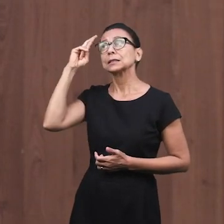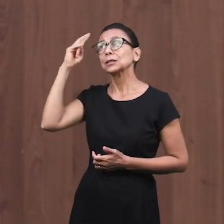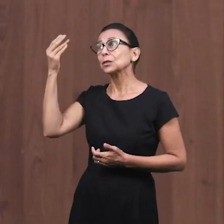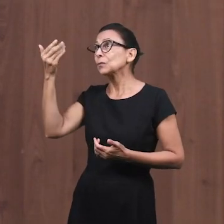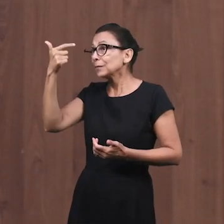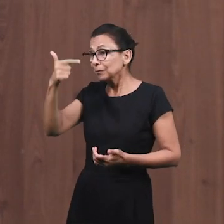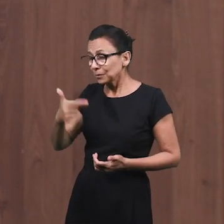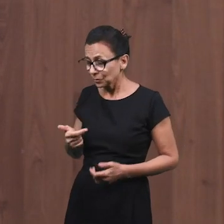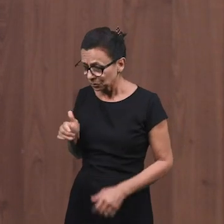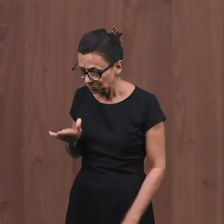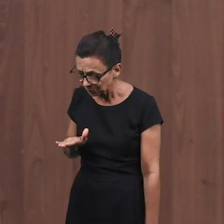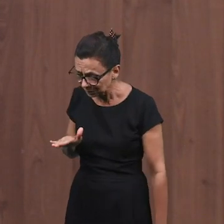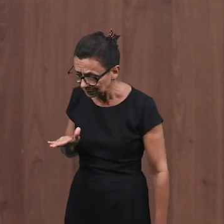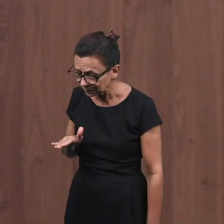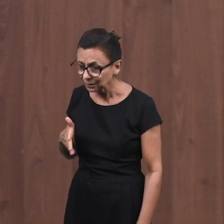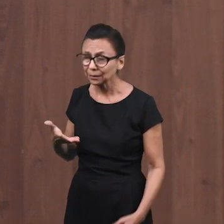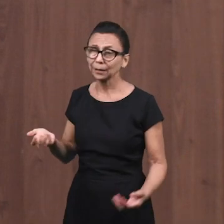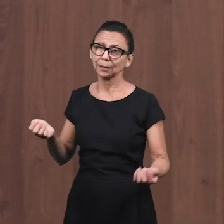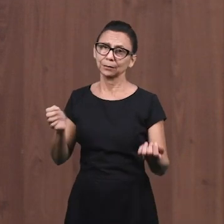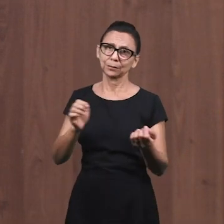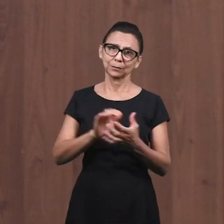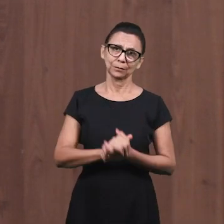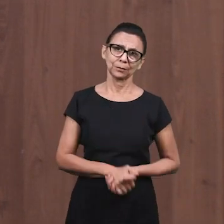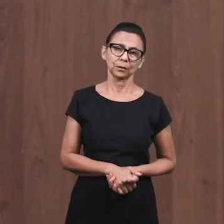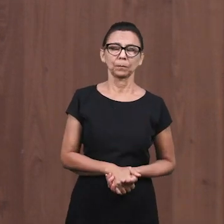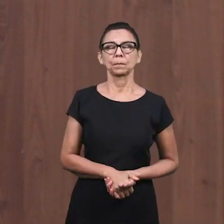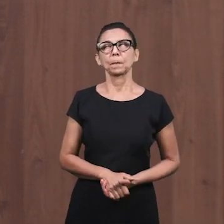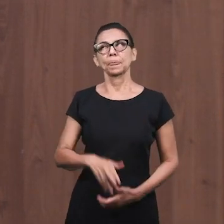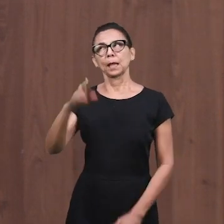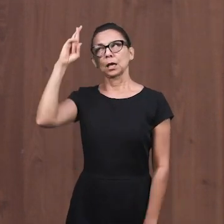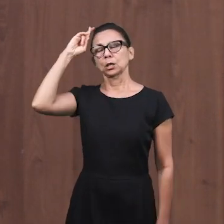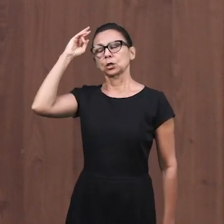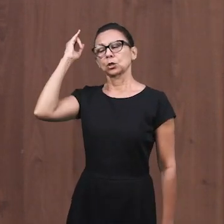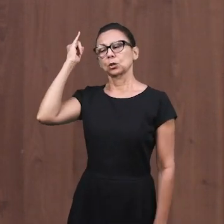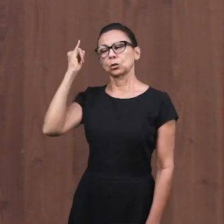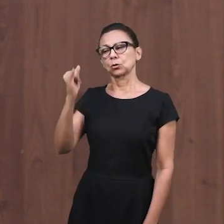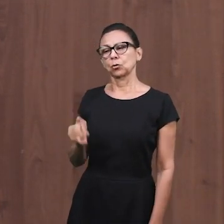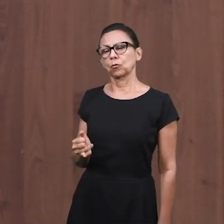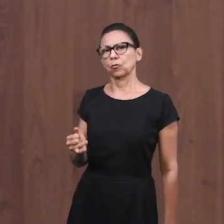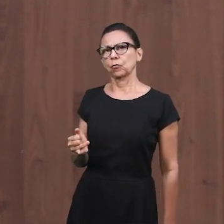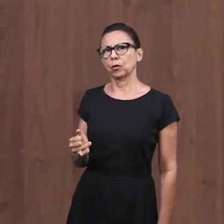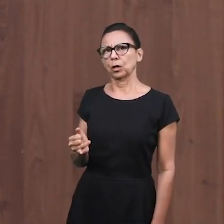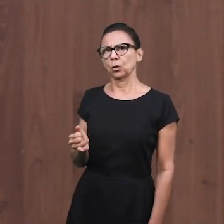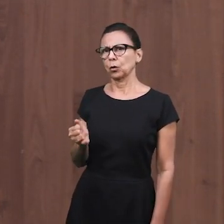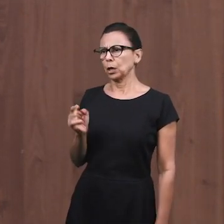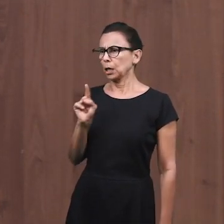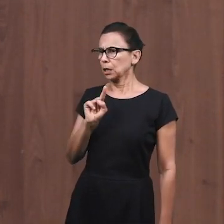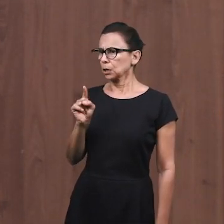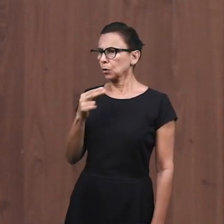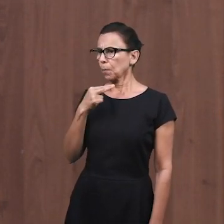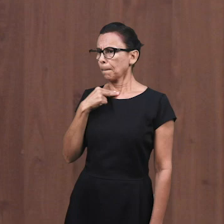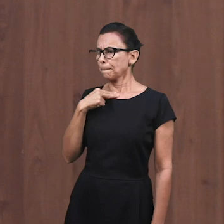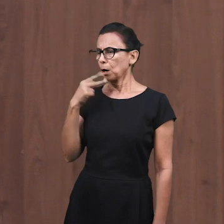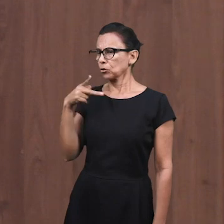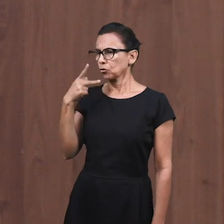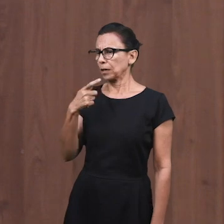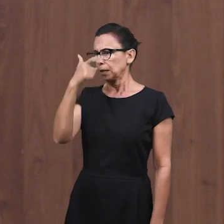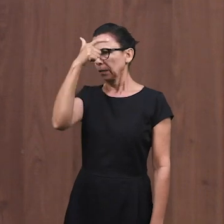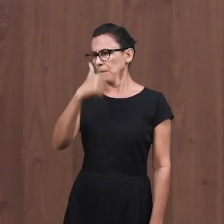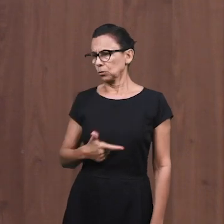d'apporter la parole aux Juifs. Mais Dieu lui a dit, « Ne dites pas, je suis un enfant,